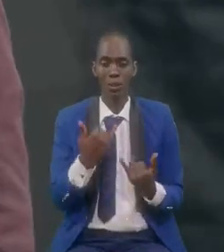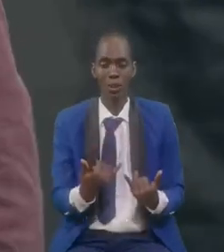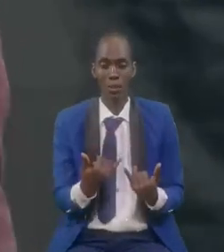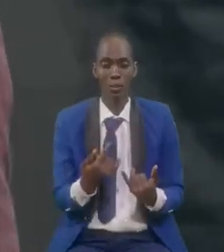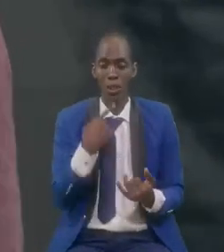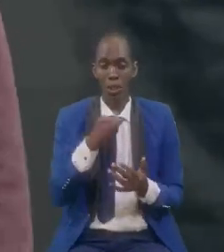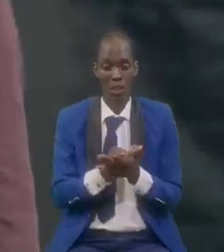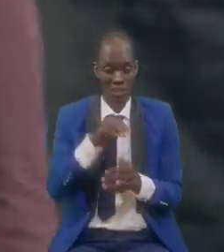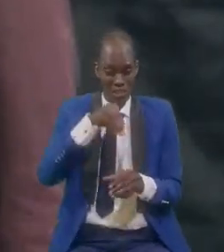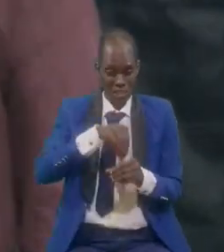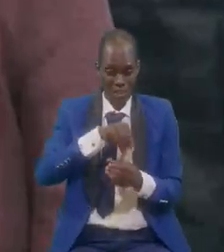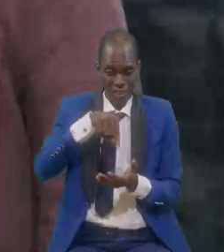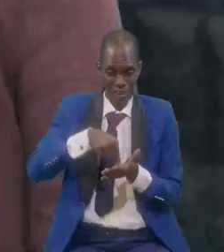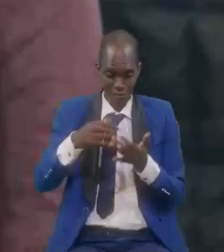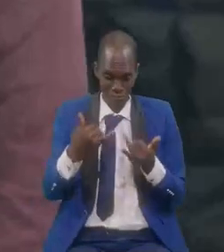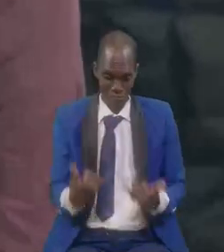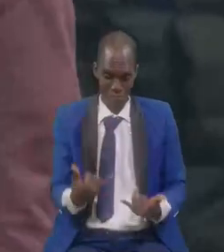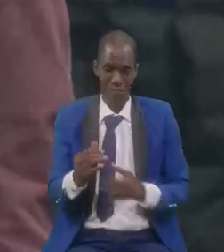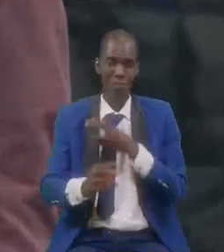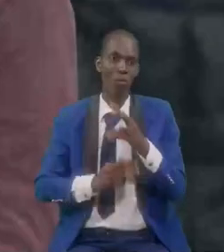Dans ce siècle présent,